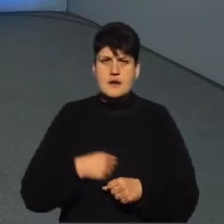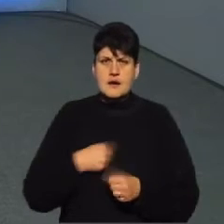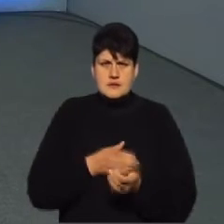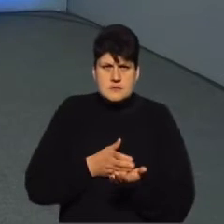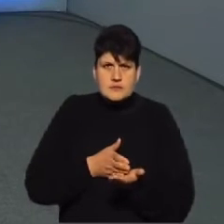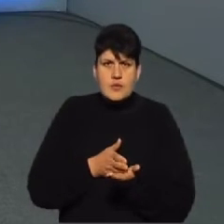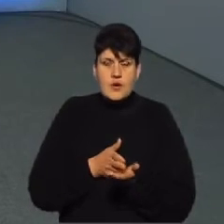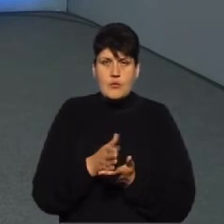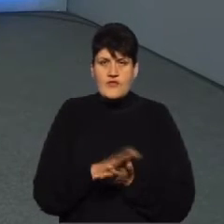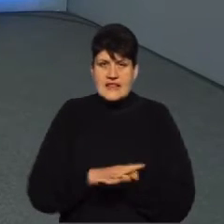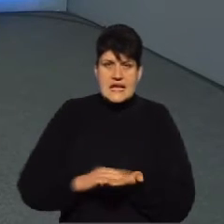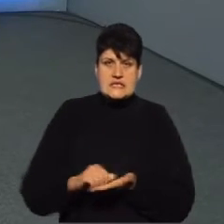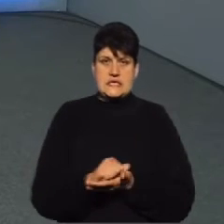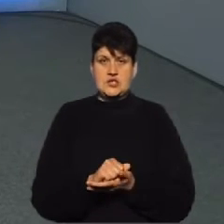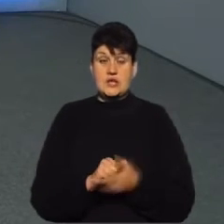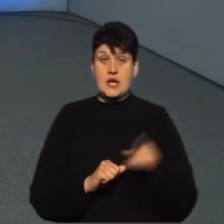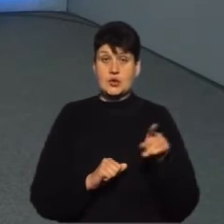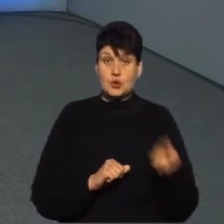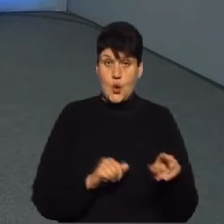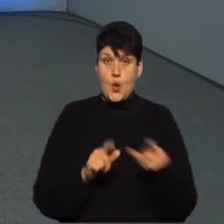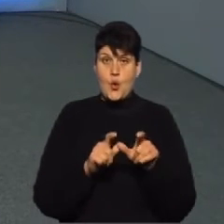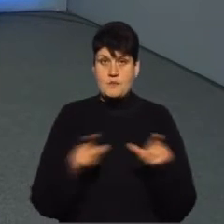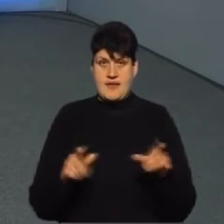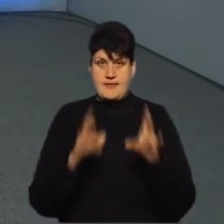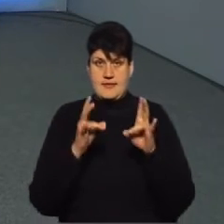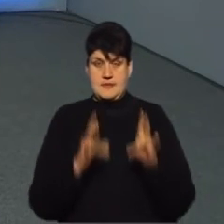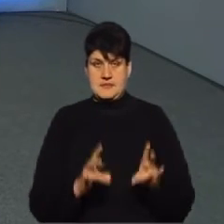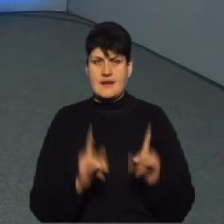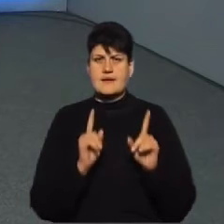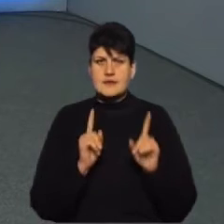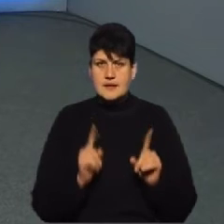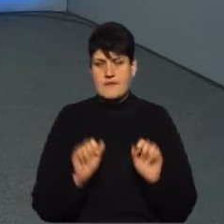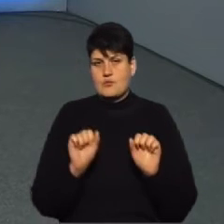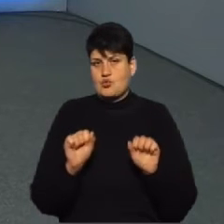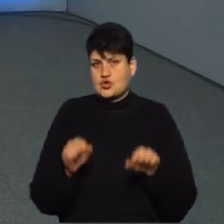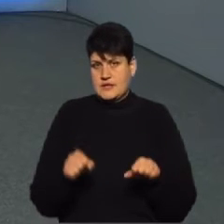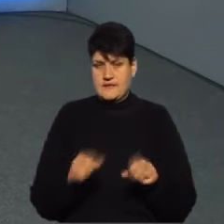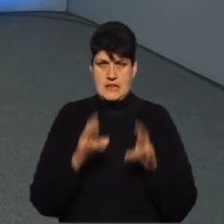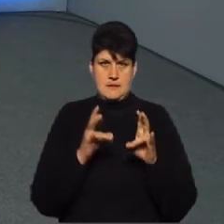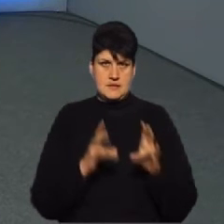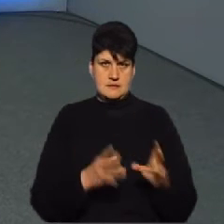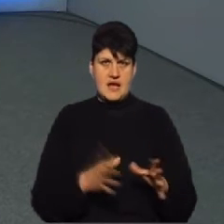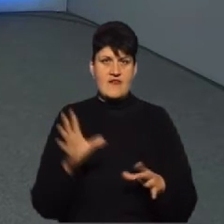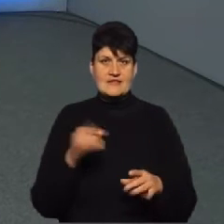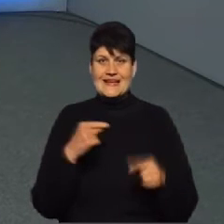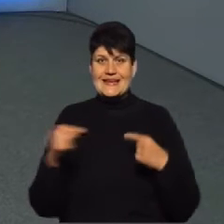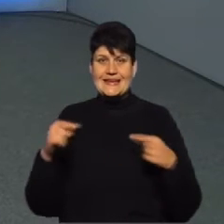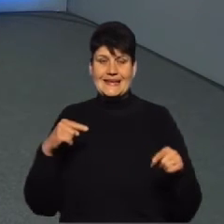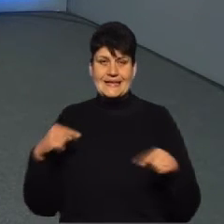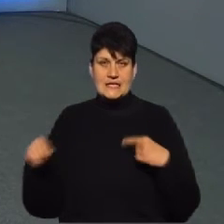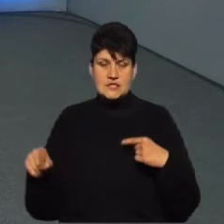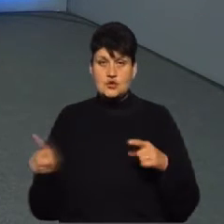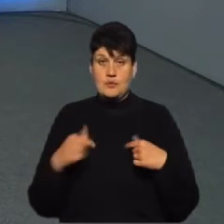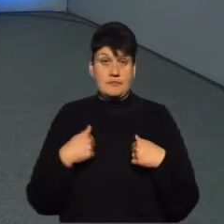того об'єкта небезпеки, навіть потенційної небезпеки. А все інше, що нам невідоме,